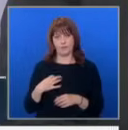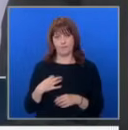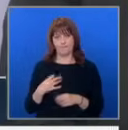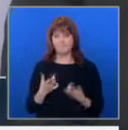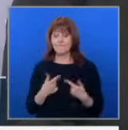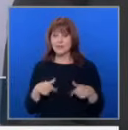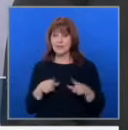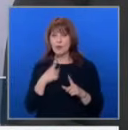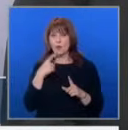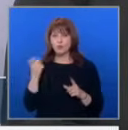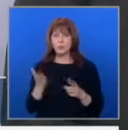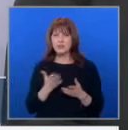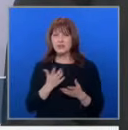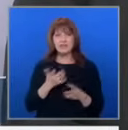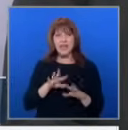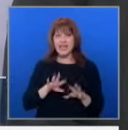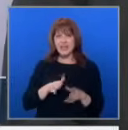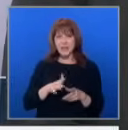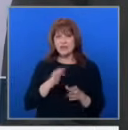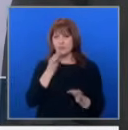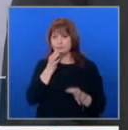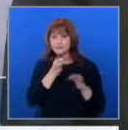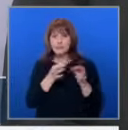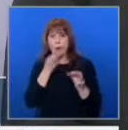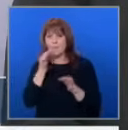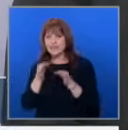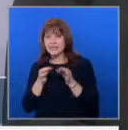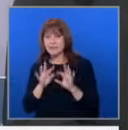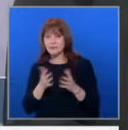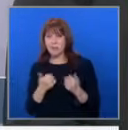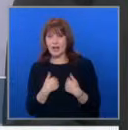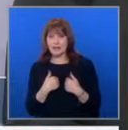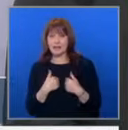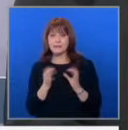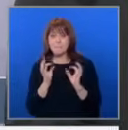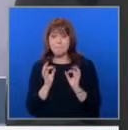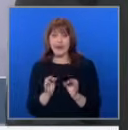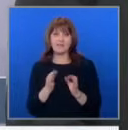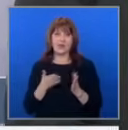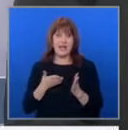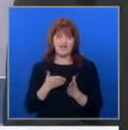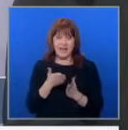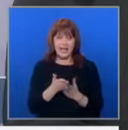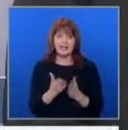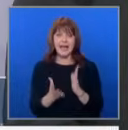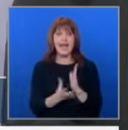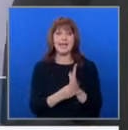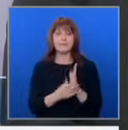Ние от година и нещо обясняваме, че според нас най-правилният вариант е да е експертен